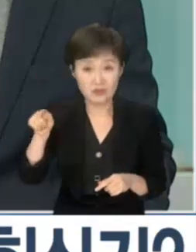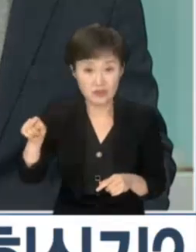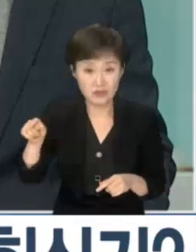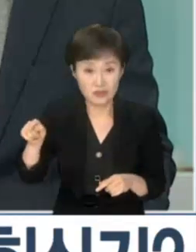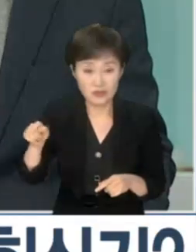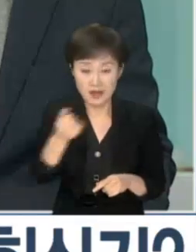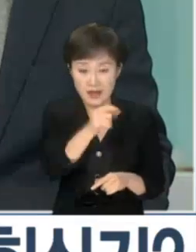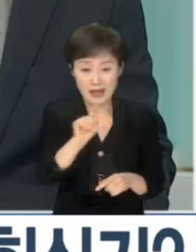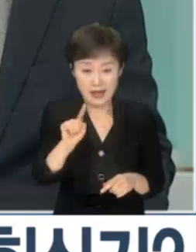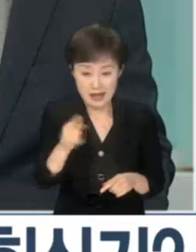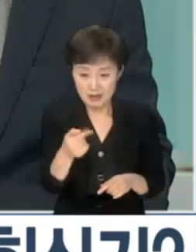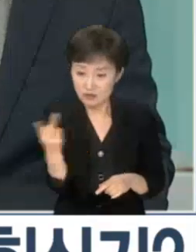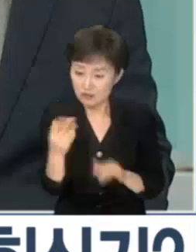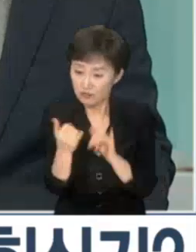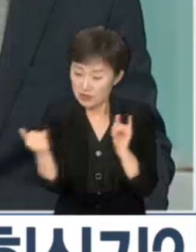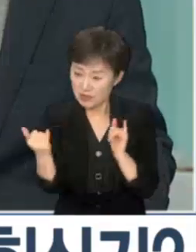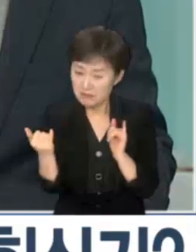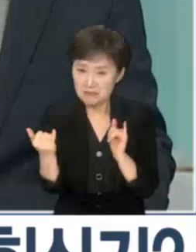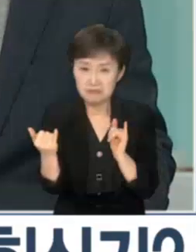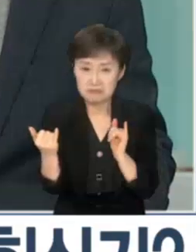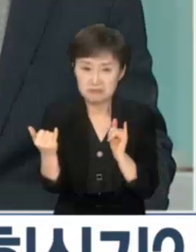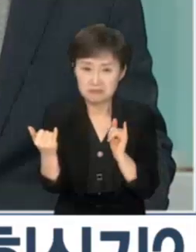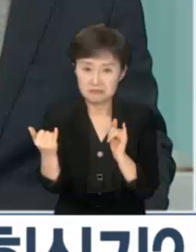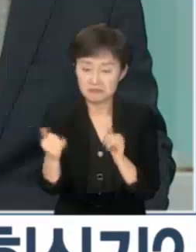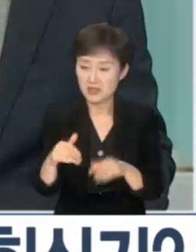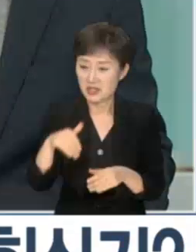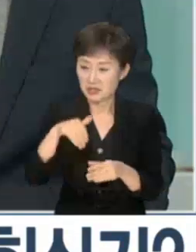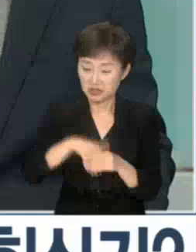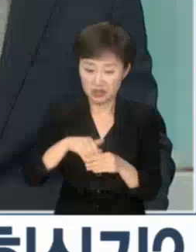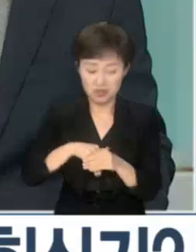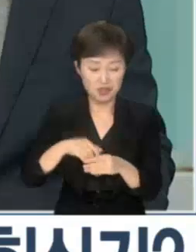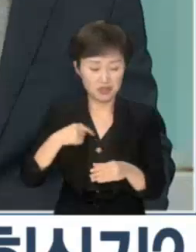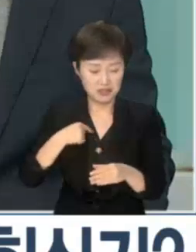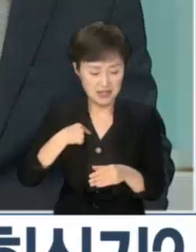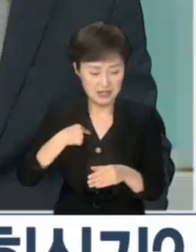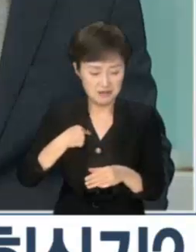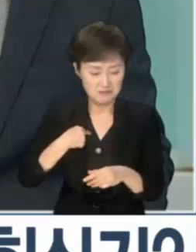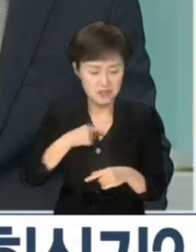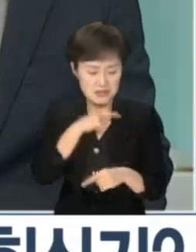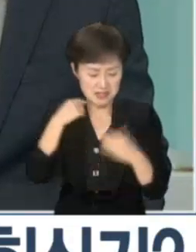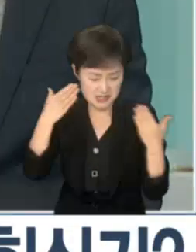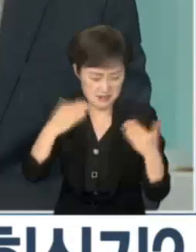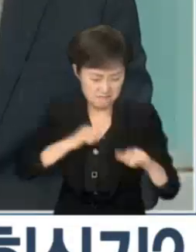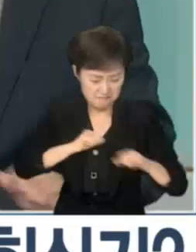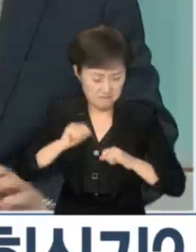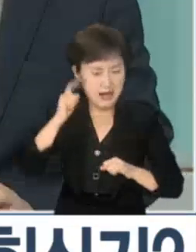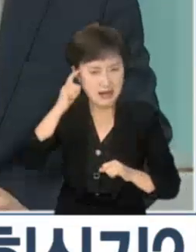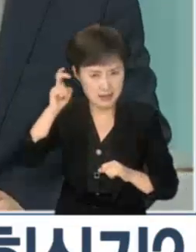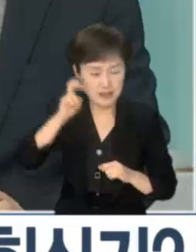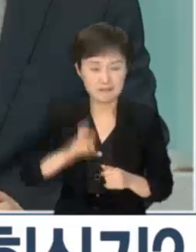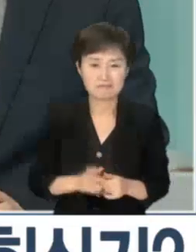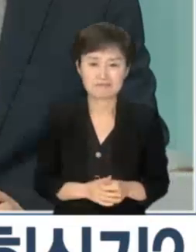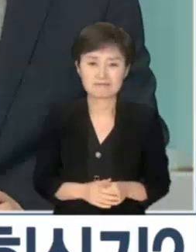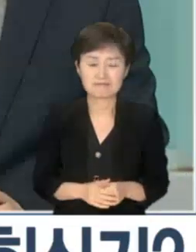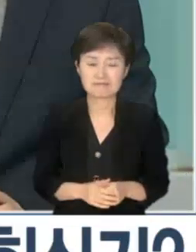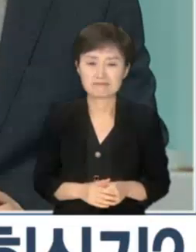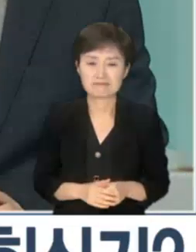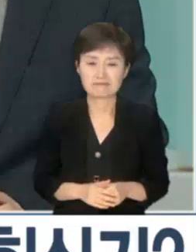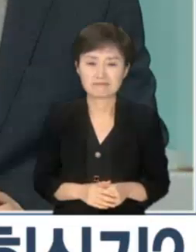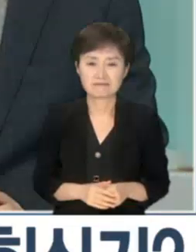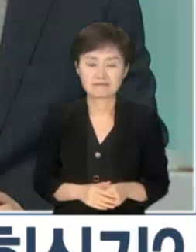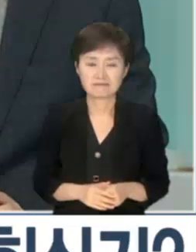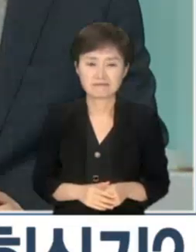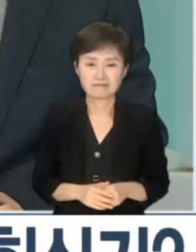원희룡 장관이라 한동호 장관 등과 같이 이번 총선을 지휘하는 역할을 하지 않을까 이렇게 생각해 봅니다. 네. 뭐 기본적으로